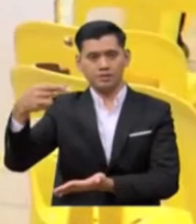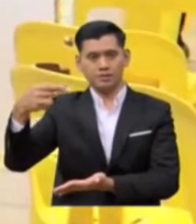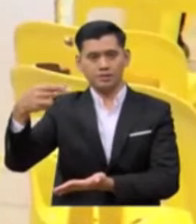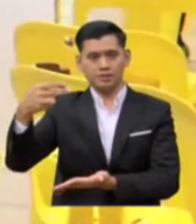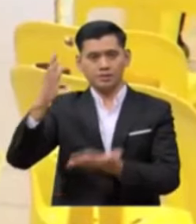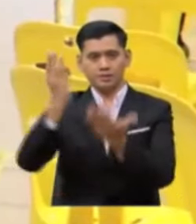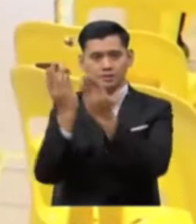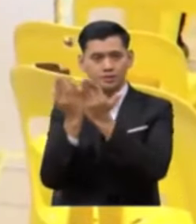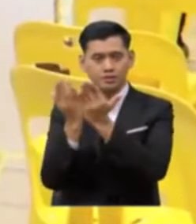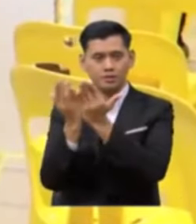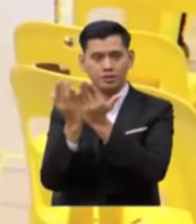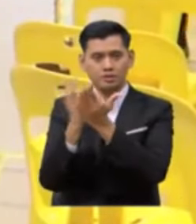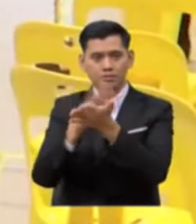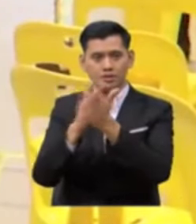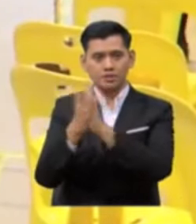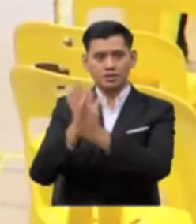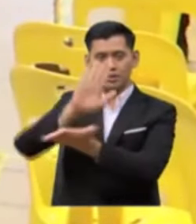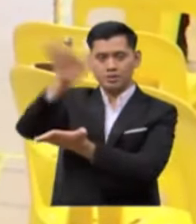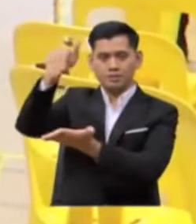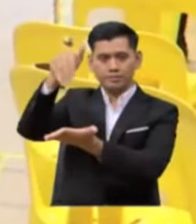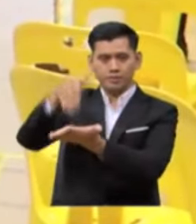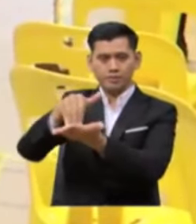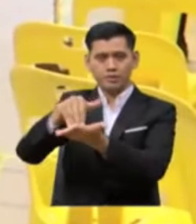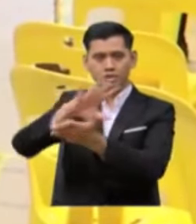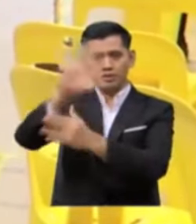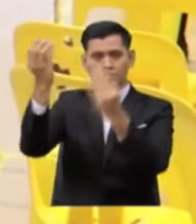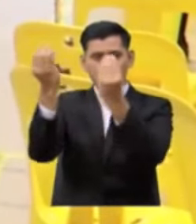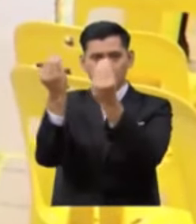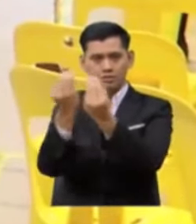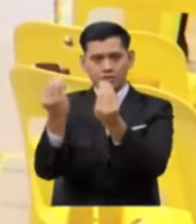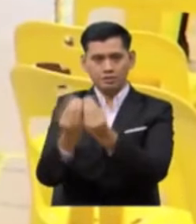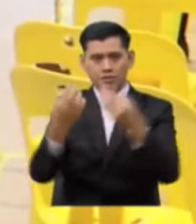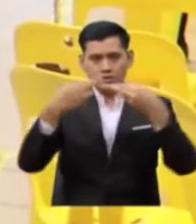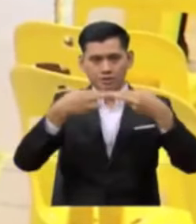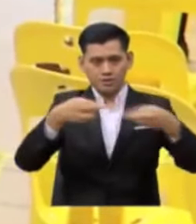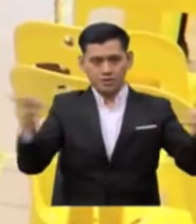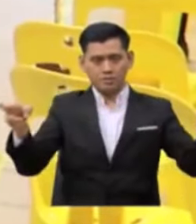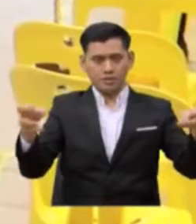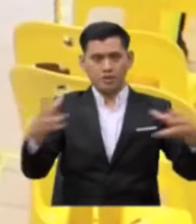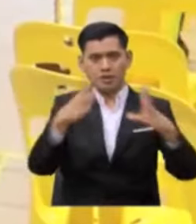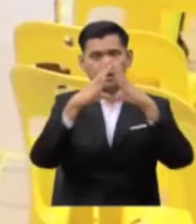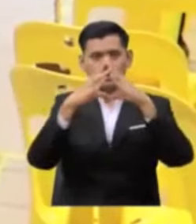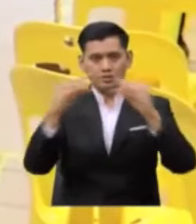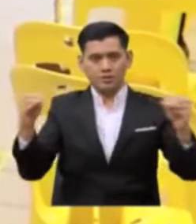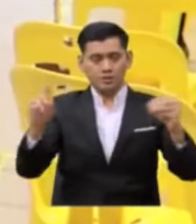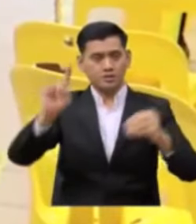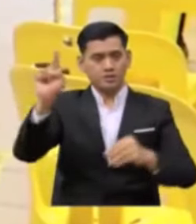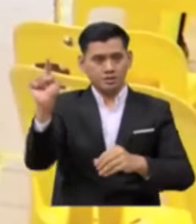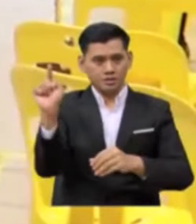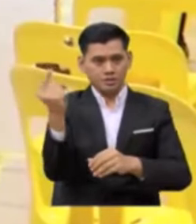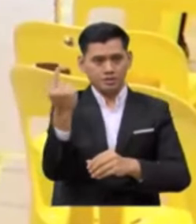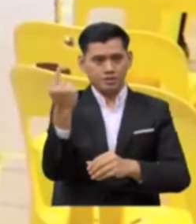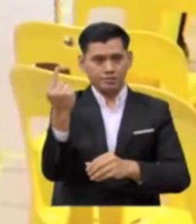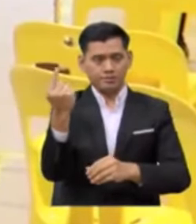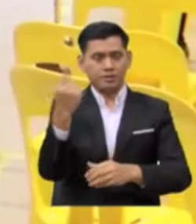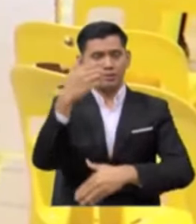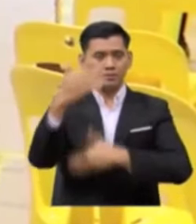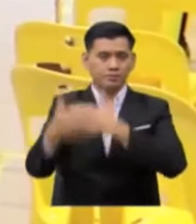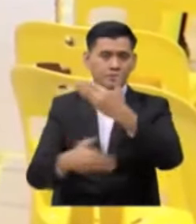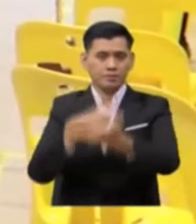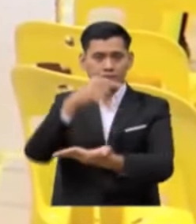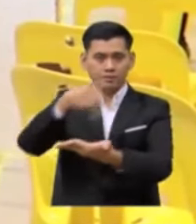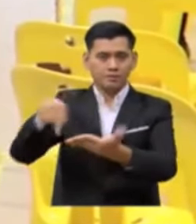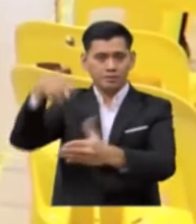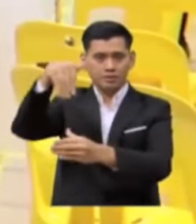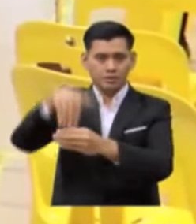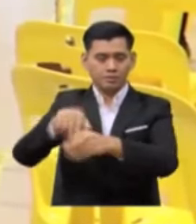ini dijadikan pusat penyembelihan rasmi undi dan selesai sahaja proses pengundian